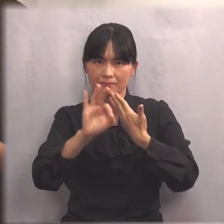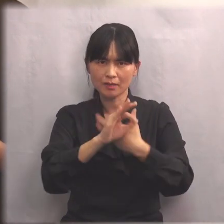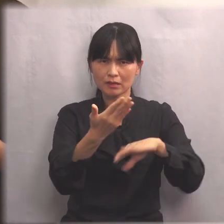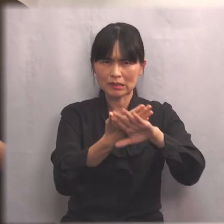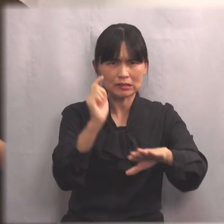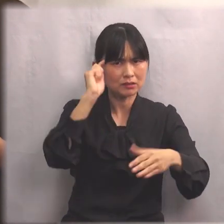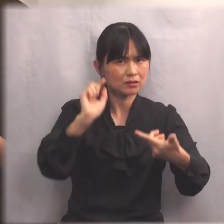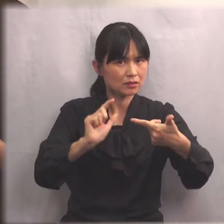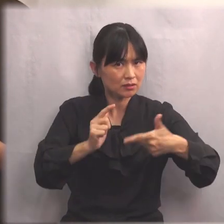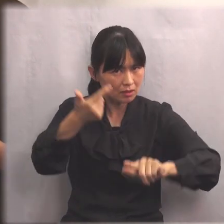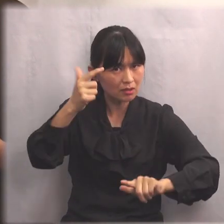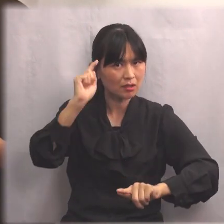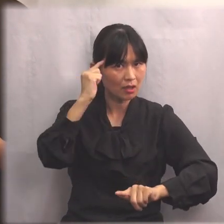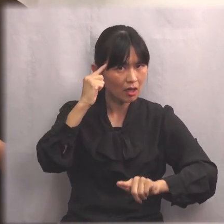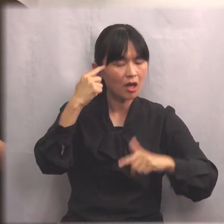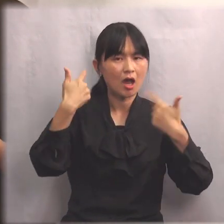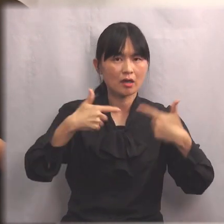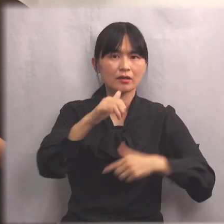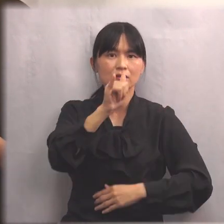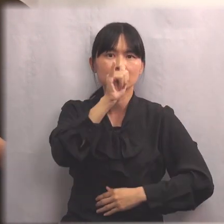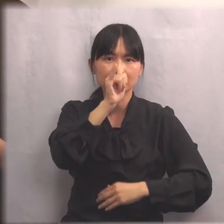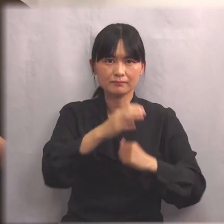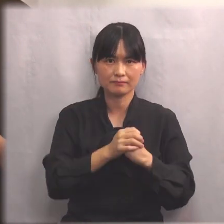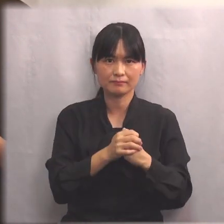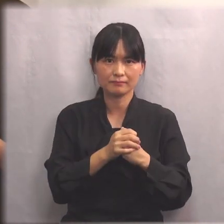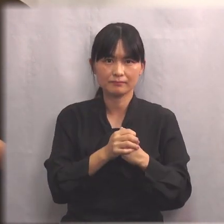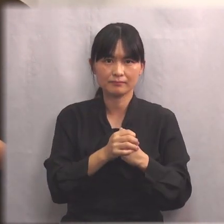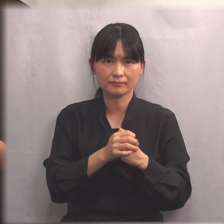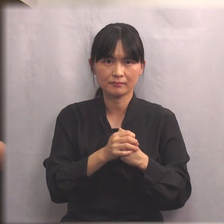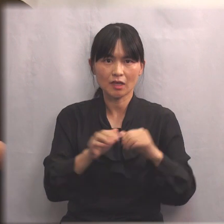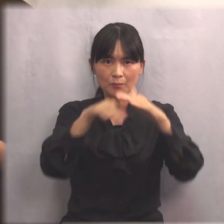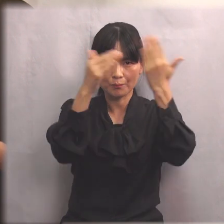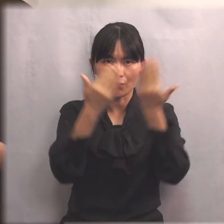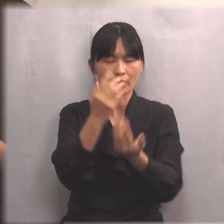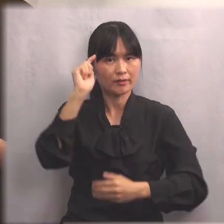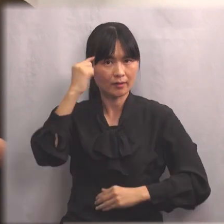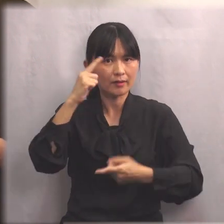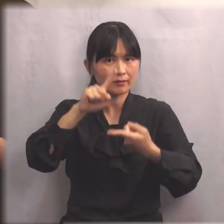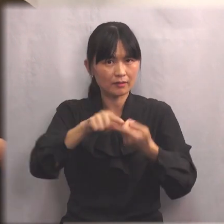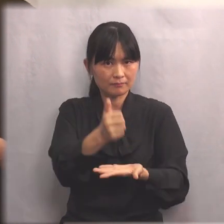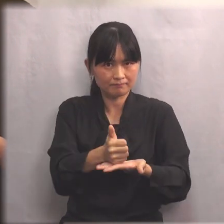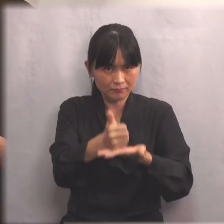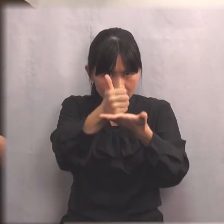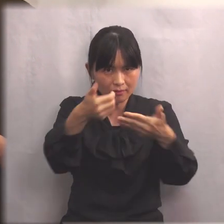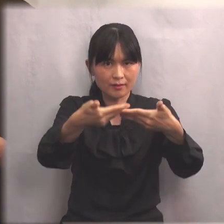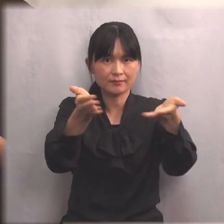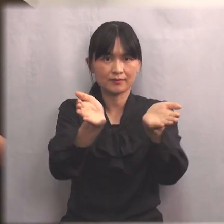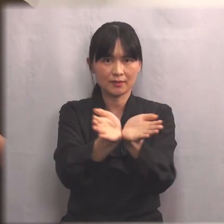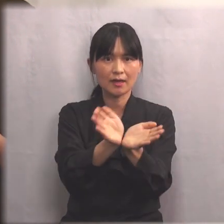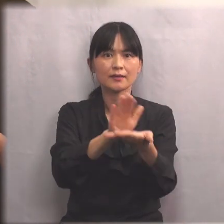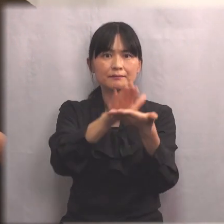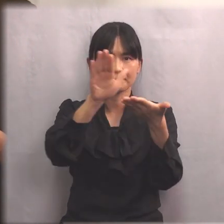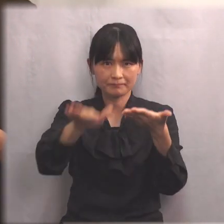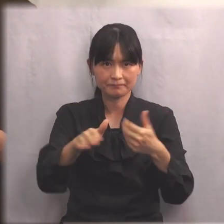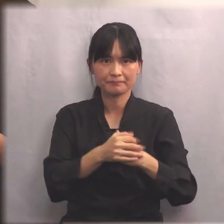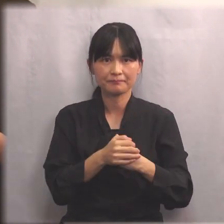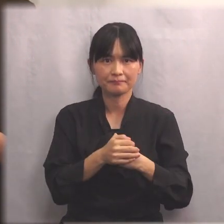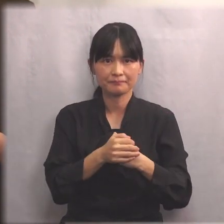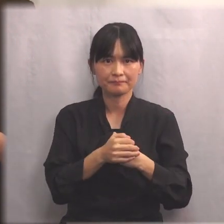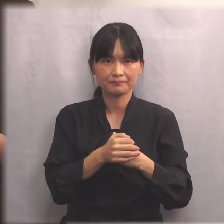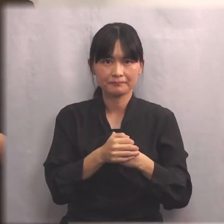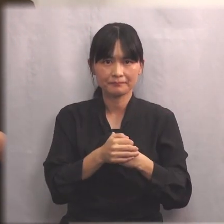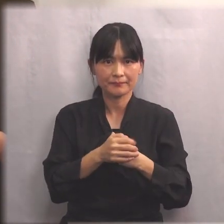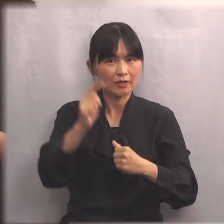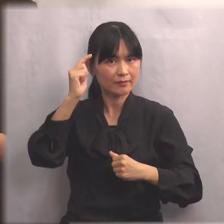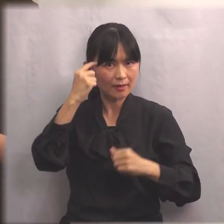다른 의견도 있어 왔던 정당입니다. 그리고 그 모든 의견을 존중해온 정당이기도 합니다. 그런